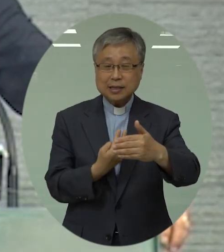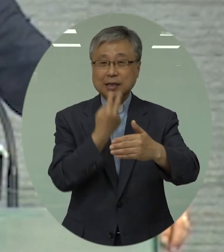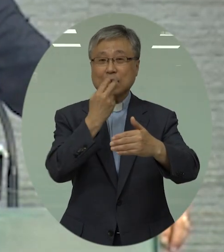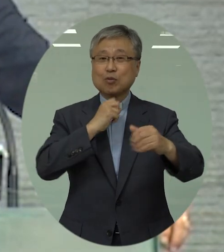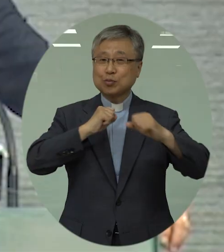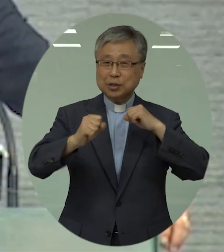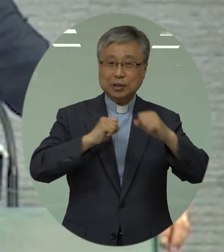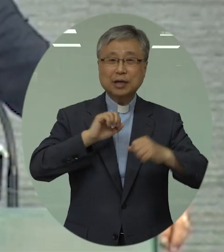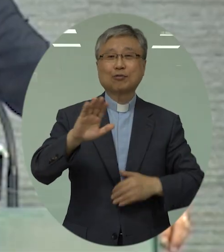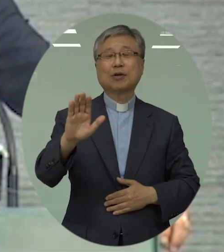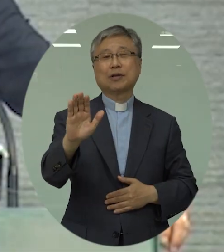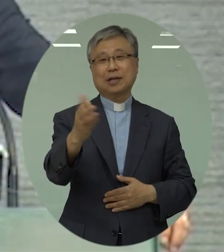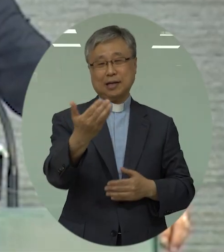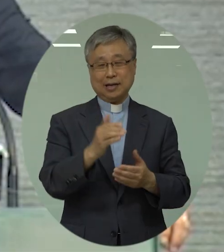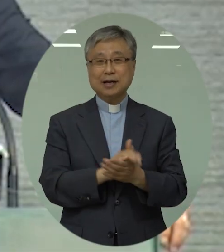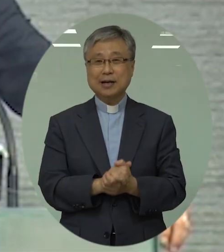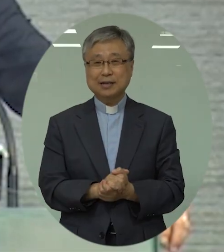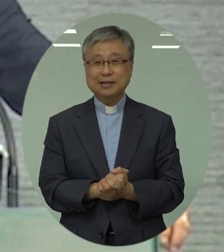네.